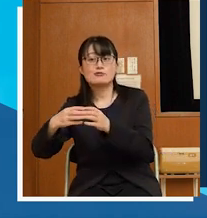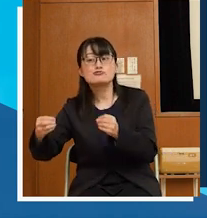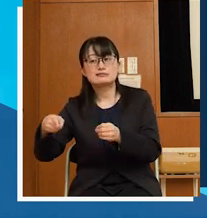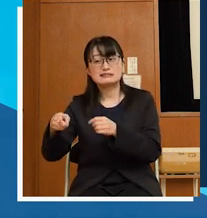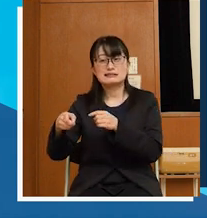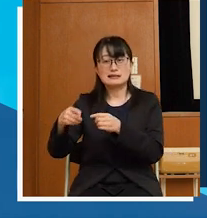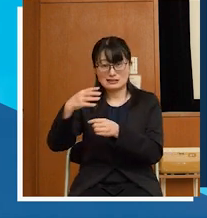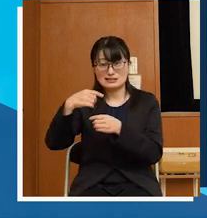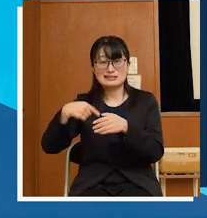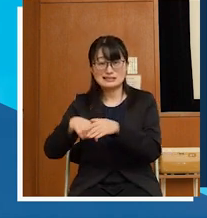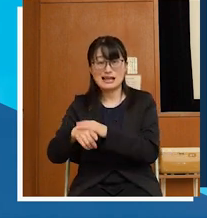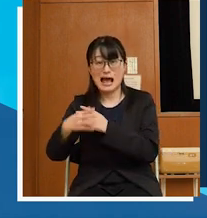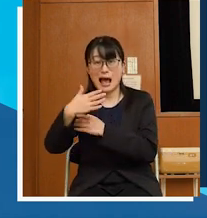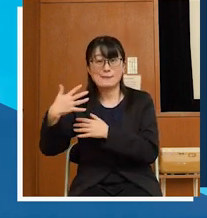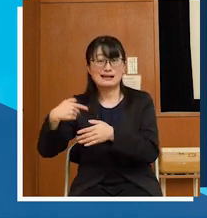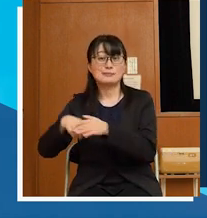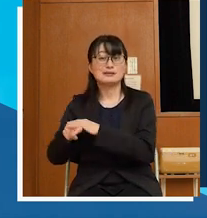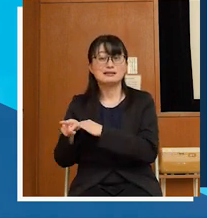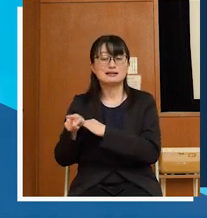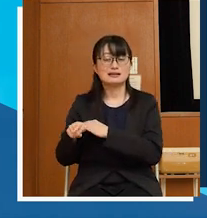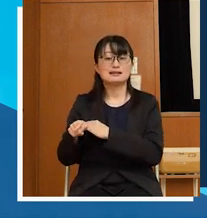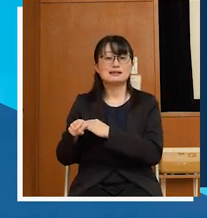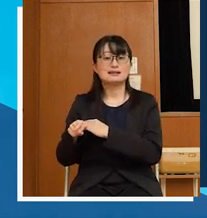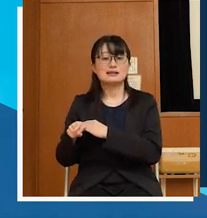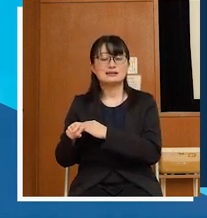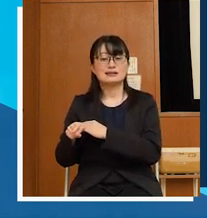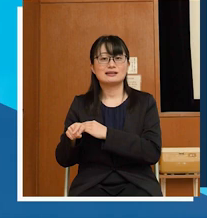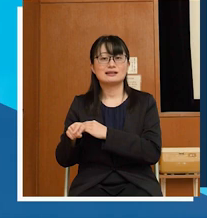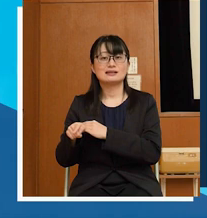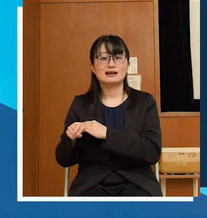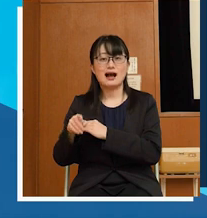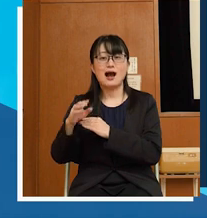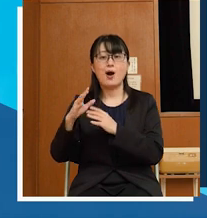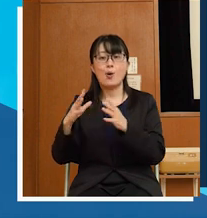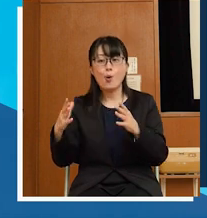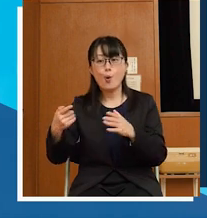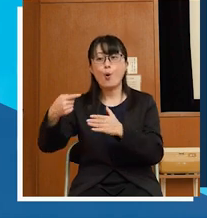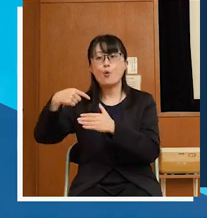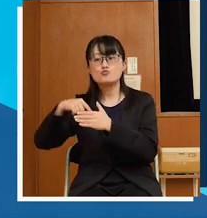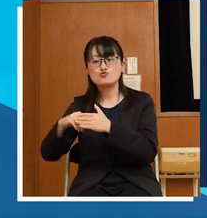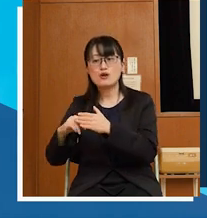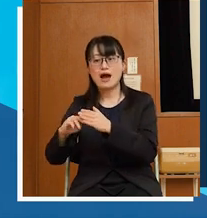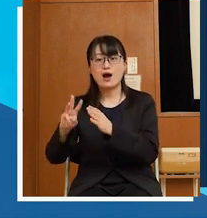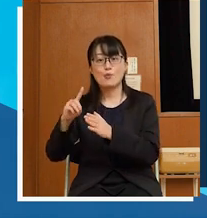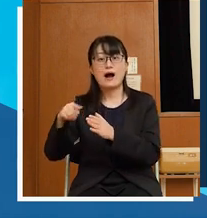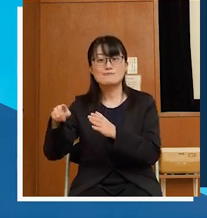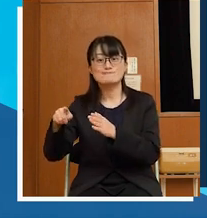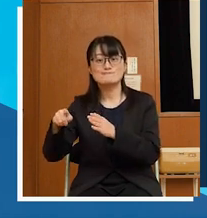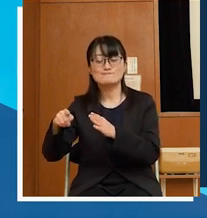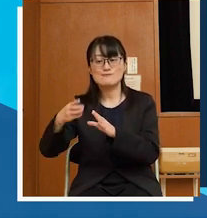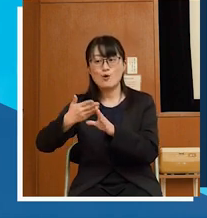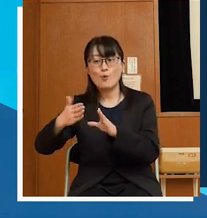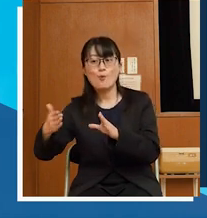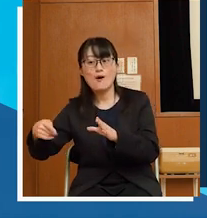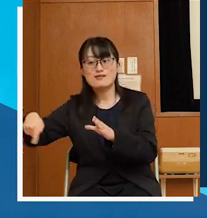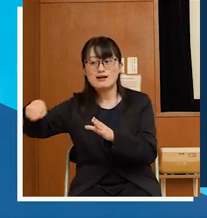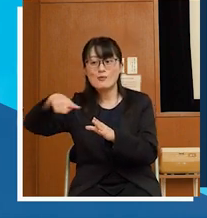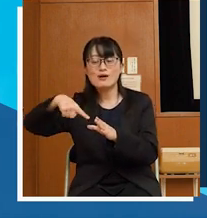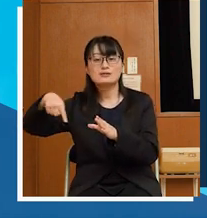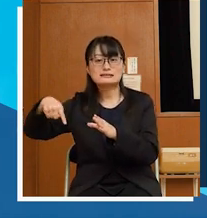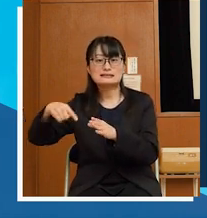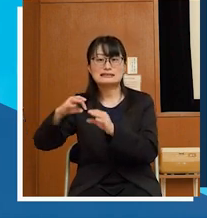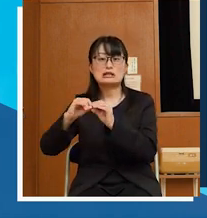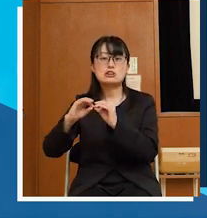大浦湾側この写真の右側の方ですね大浦湾側の方にえ土砂を投入すると